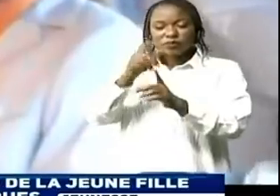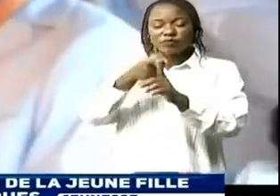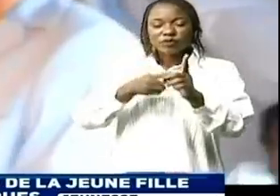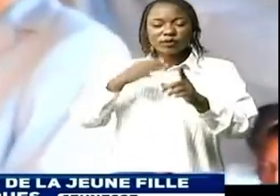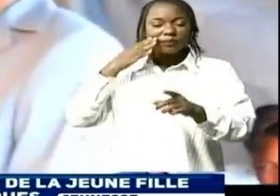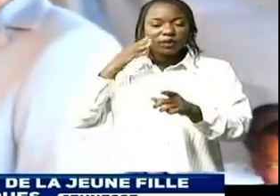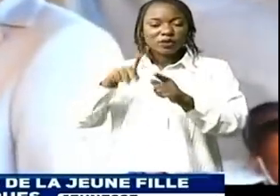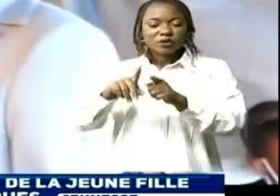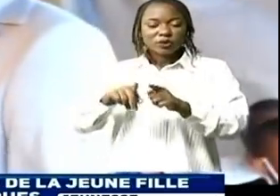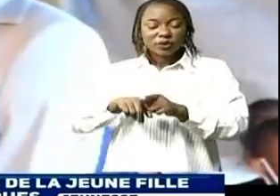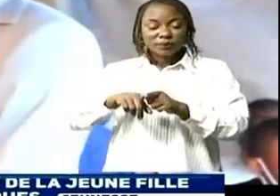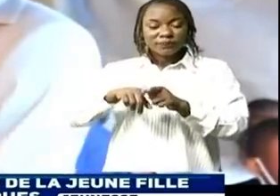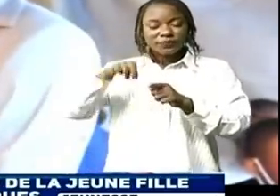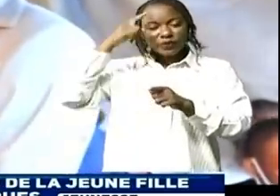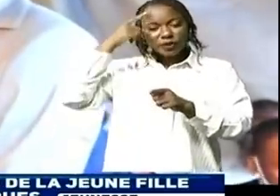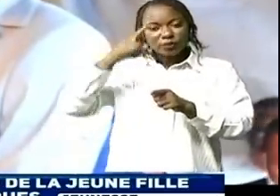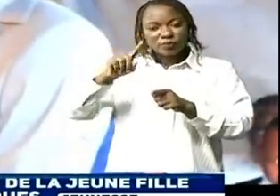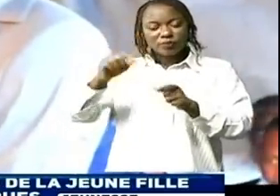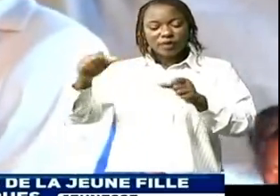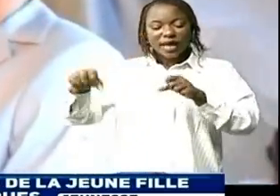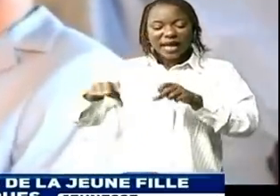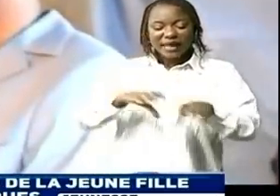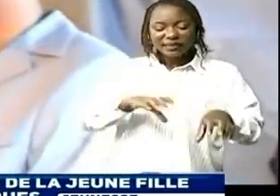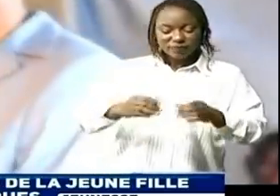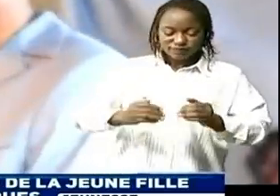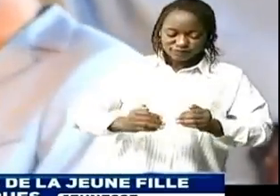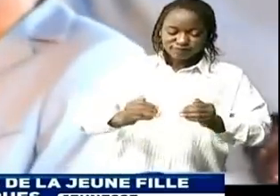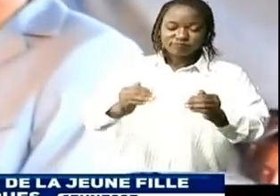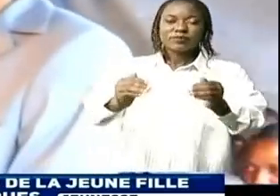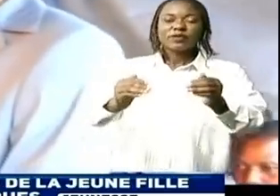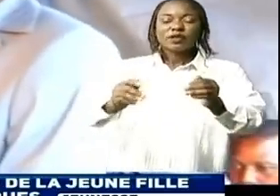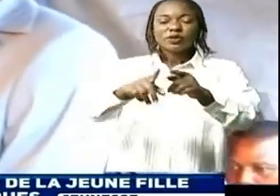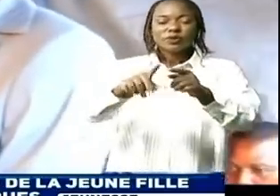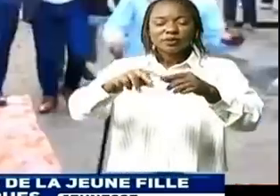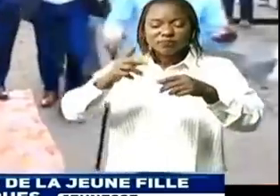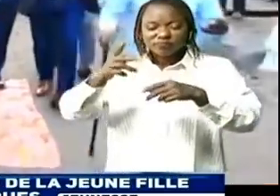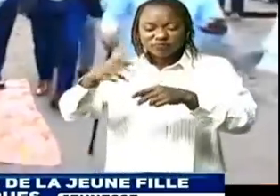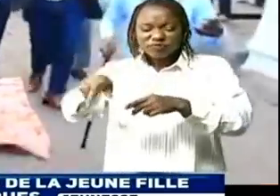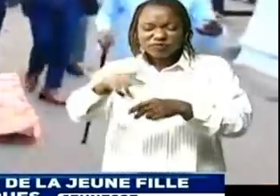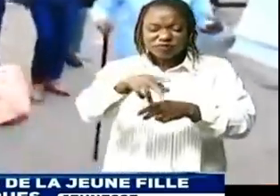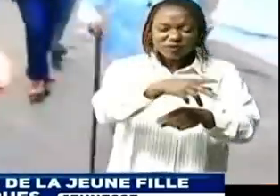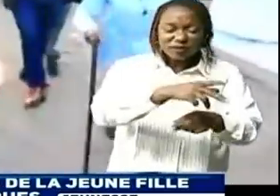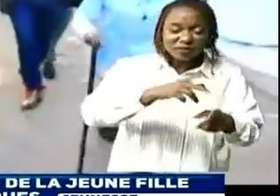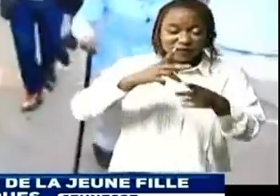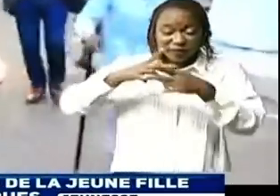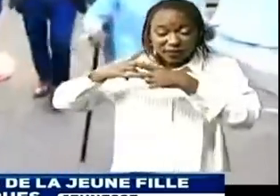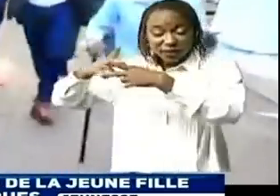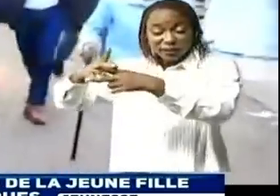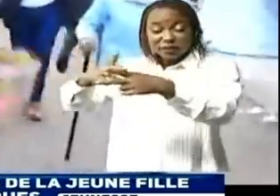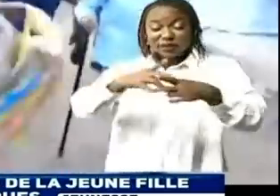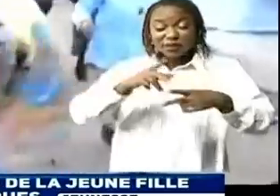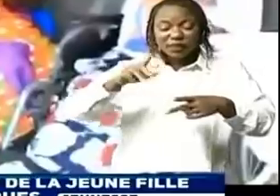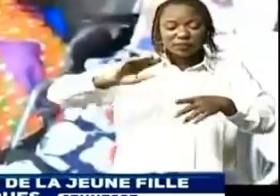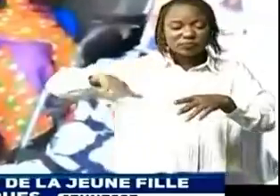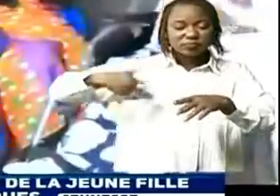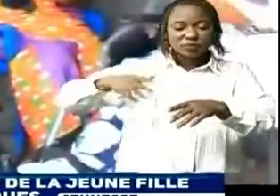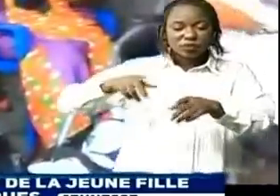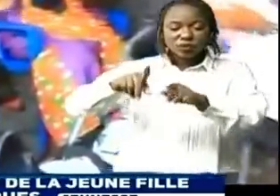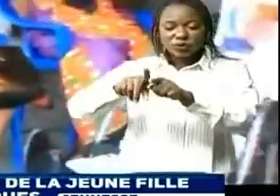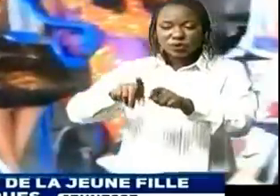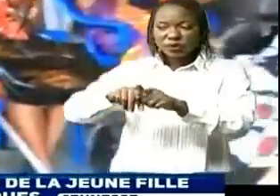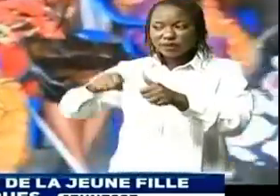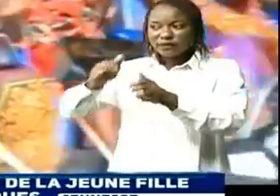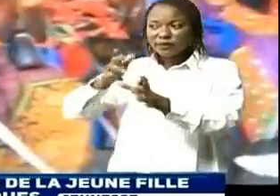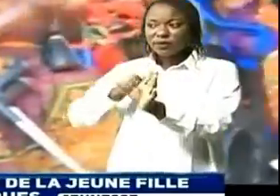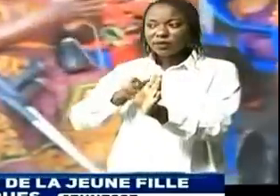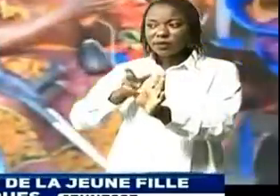pour continuer et pérenniser leurs activités. Cette ronde a été bouclée par la visite des femmes couturières vivant avec handicap dans